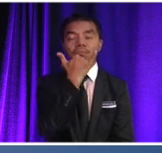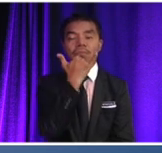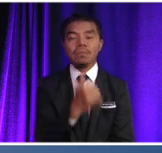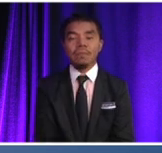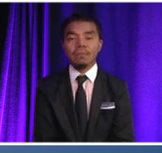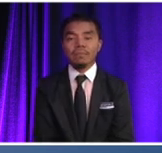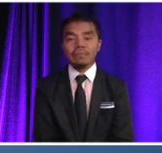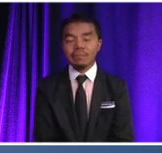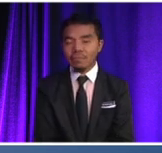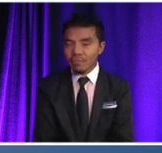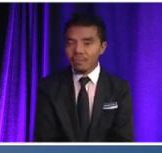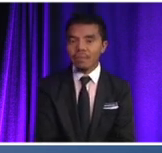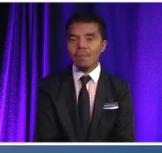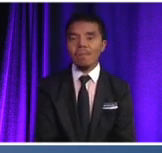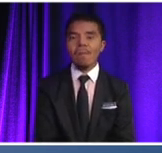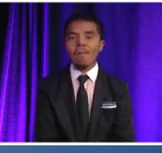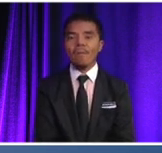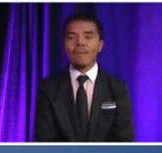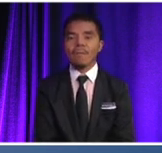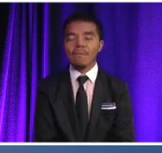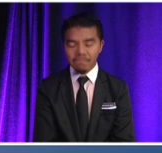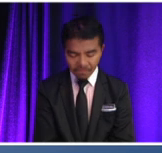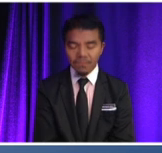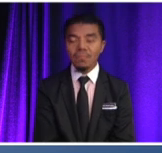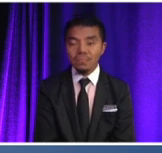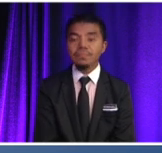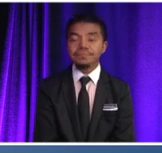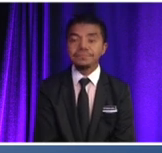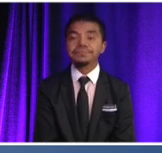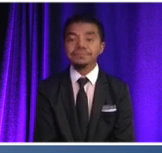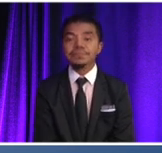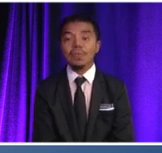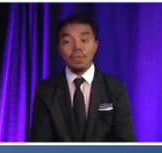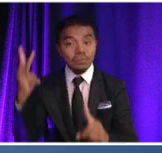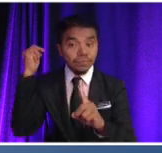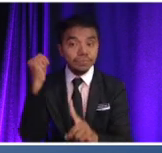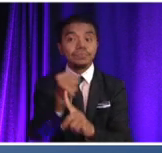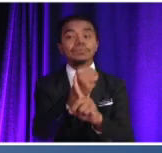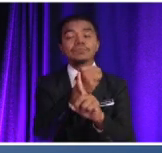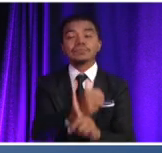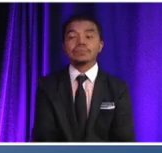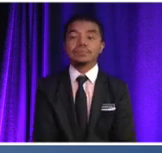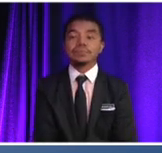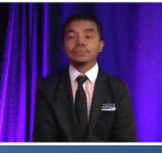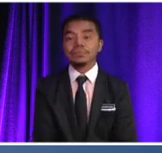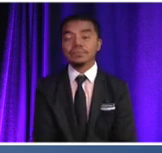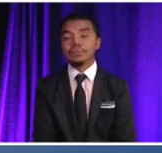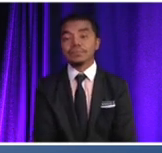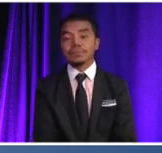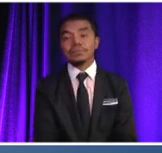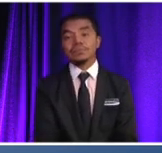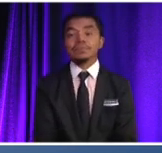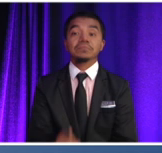karena Usahawan perlu eee melibatkan ramai betul memuaskan kehendak dan keinginan pelanggan